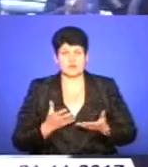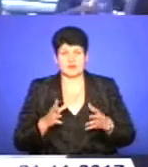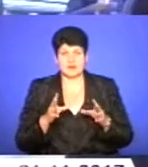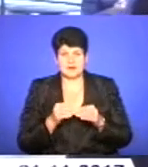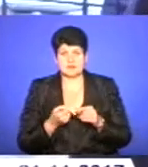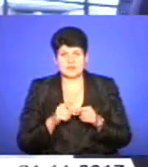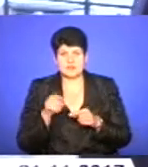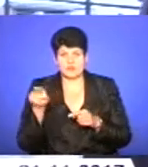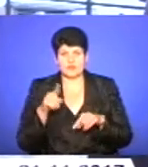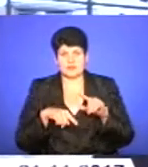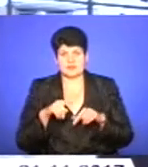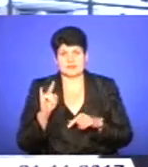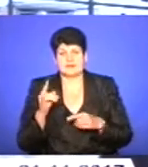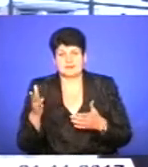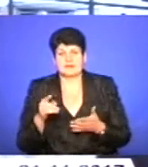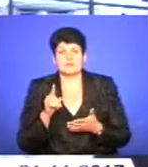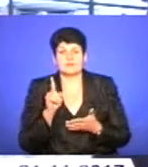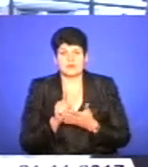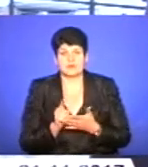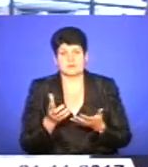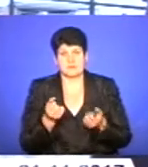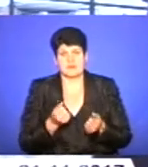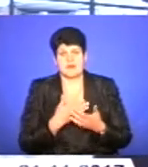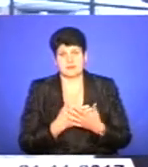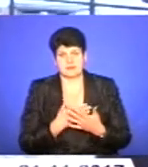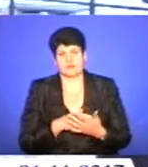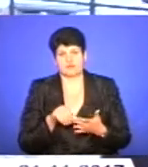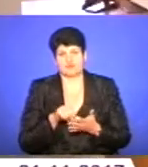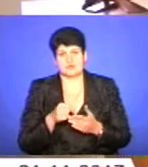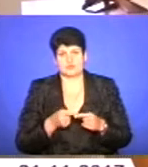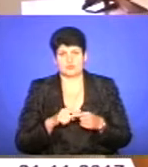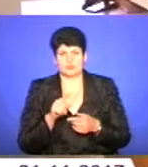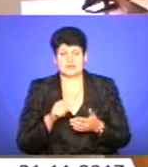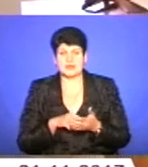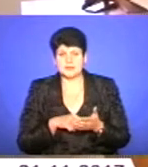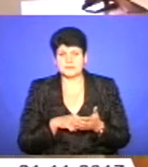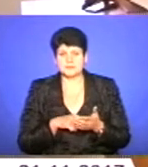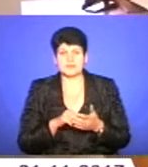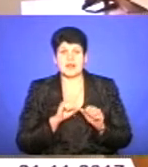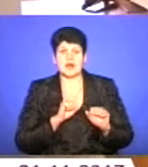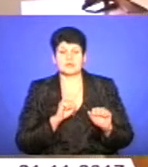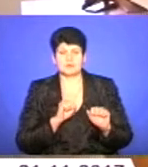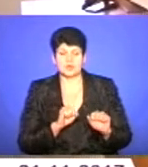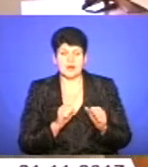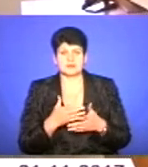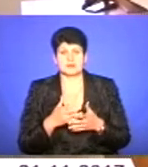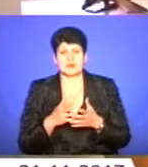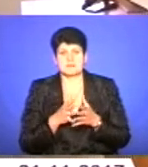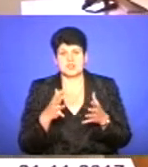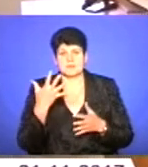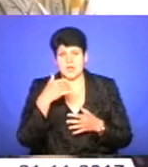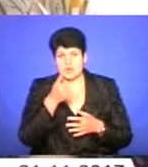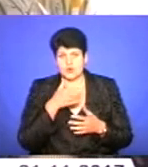все-таки це його рідна дитина, і він має брати активну участь також в цьому питанні. Адвокат Христина Брикса, яка вже більше